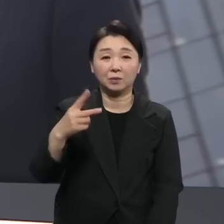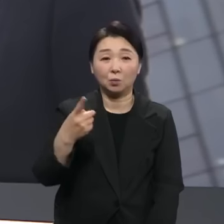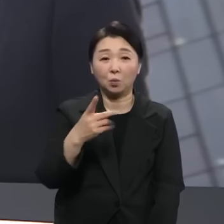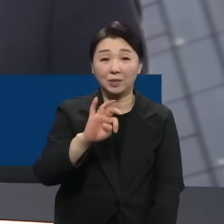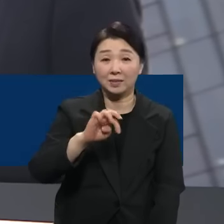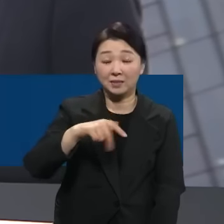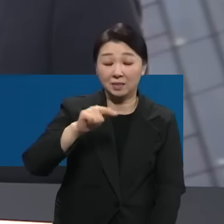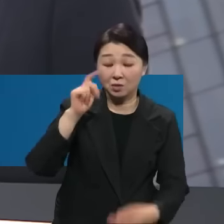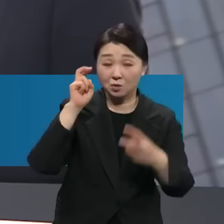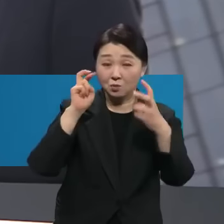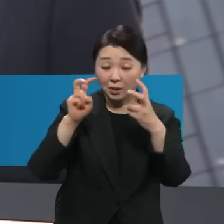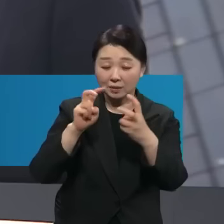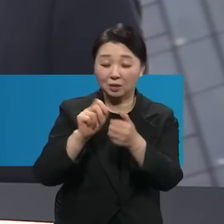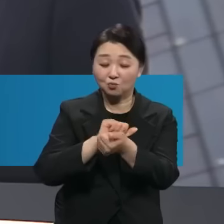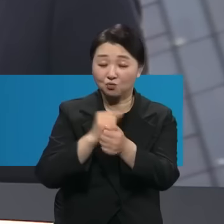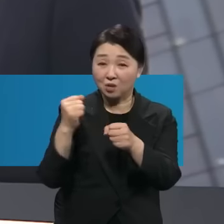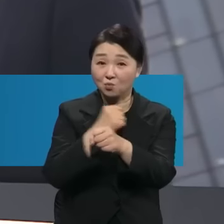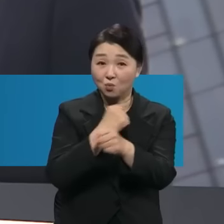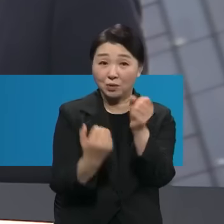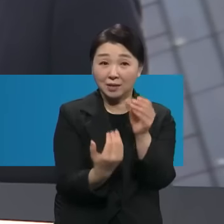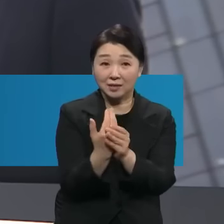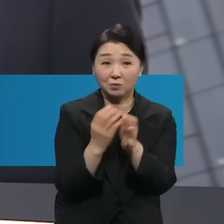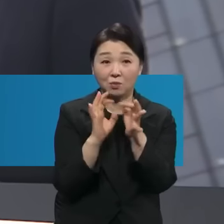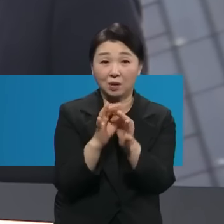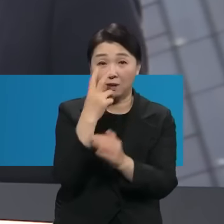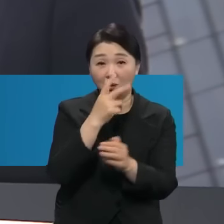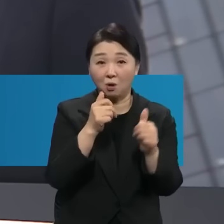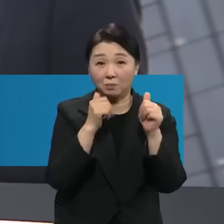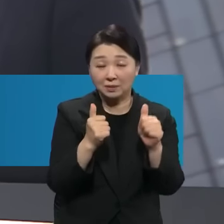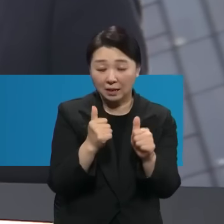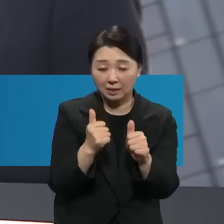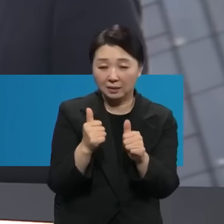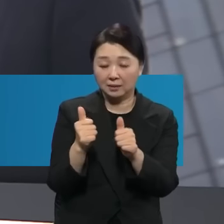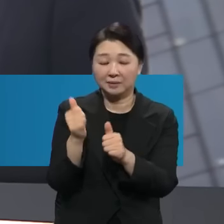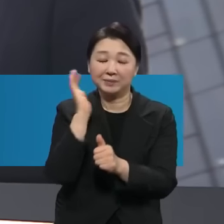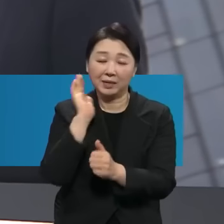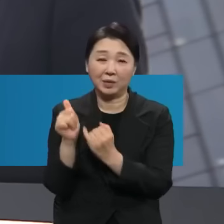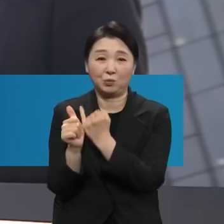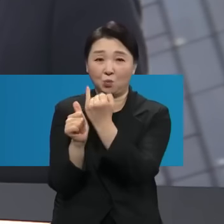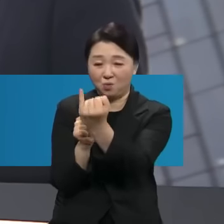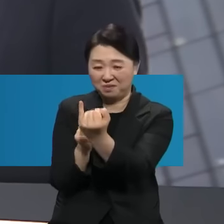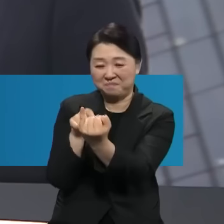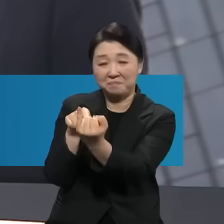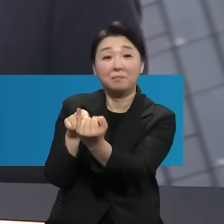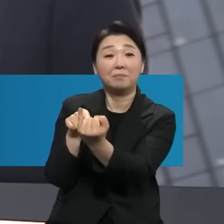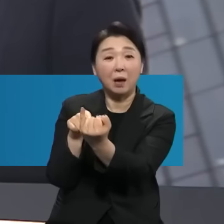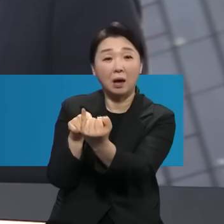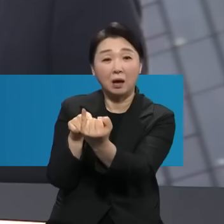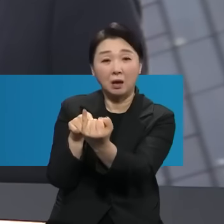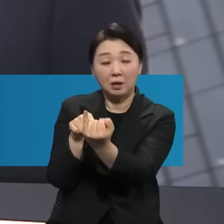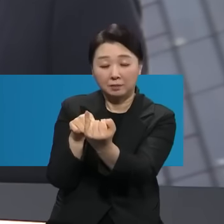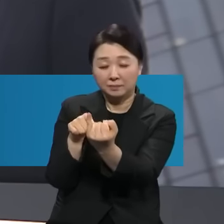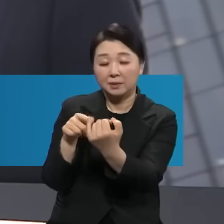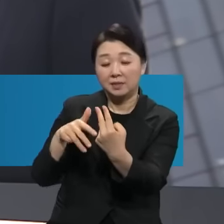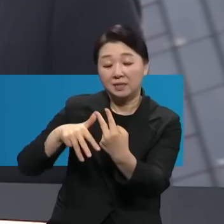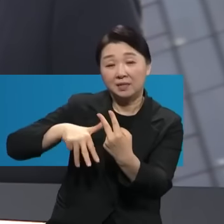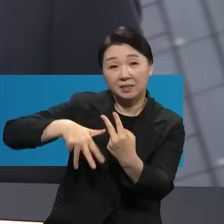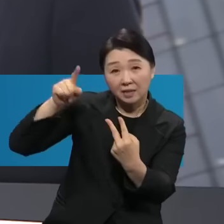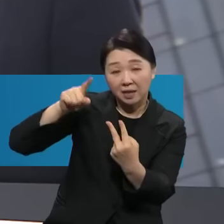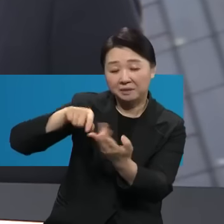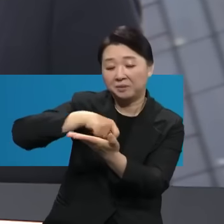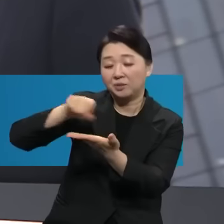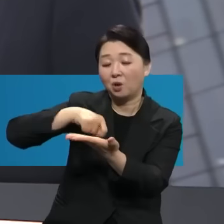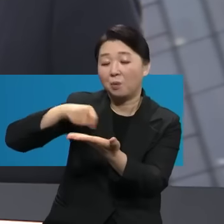도이치모터스 주가 조작 사건과 관련해 검찰이 지난해 김건희 여사를 상대로 구체적인 2차 서면 조사를 벌였던